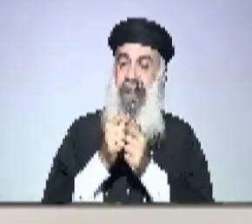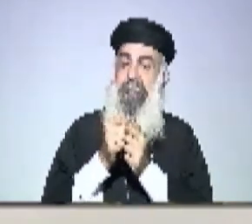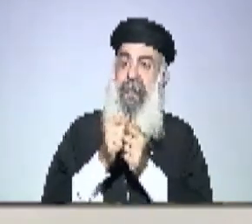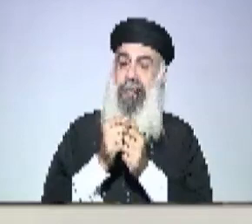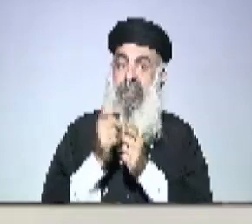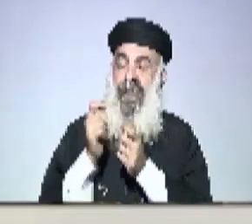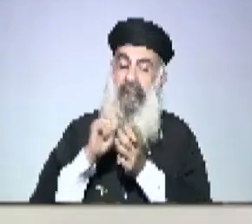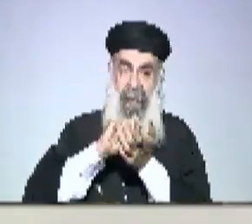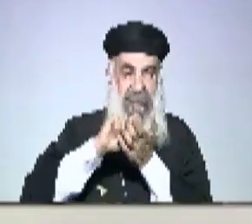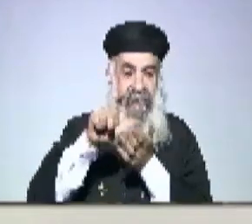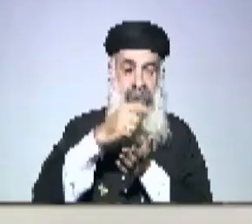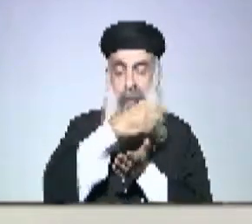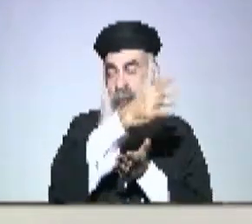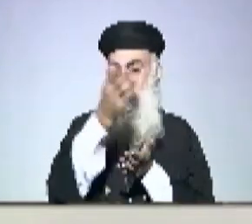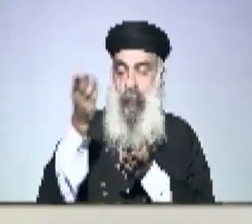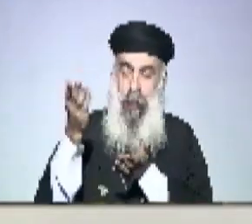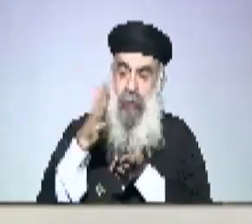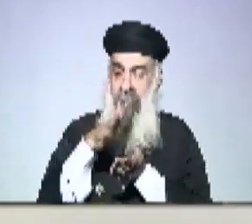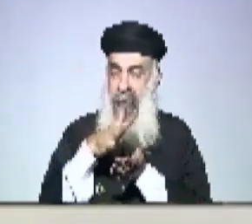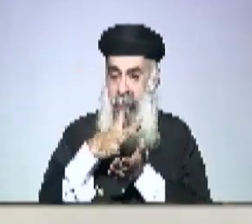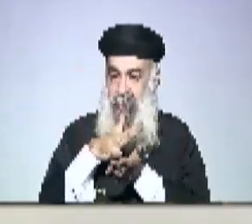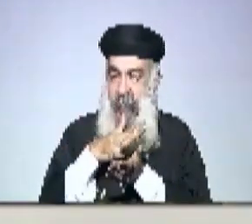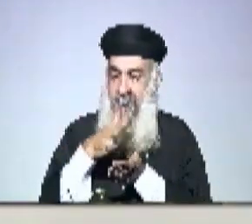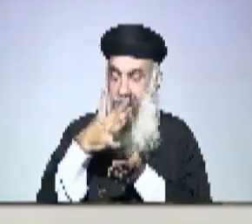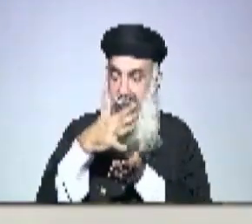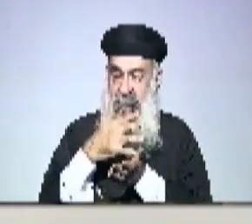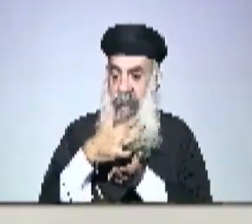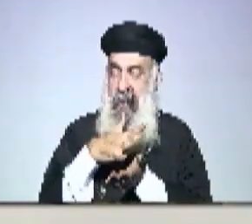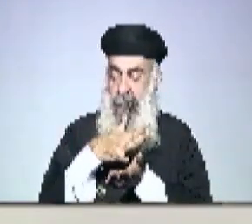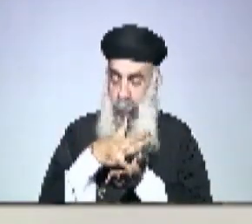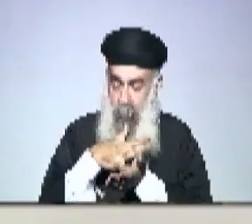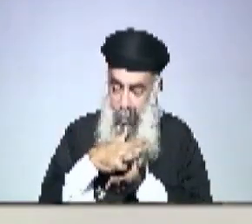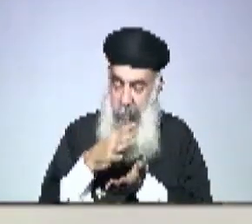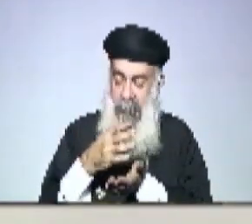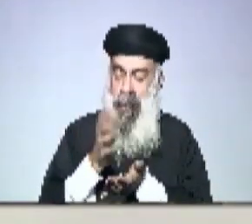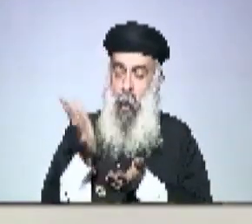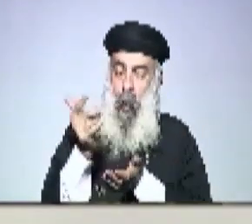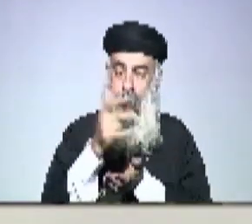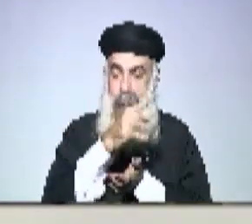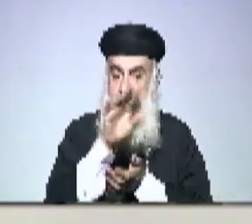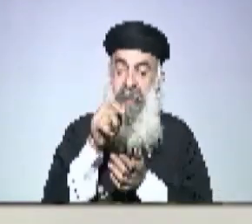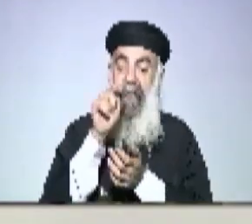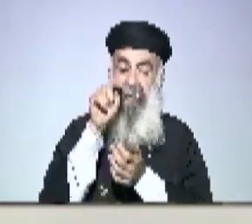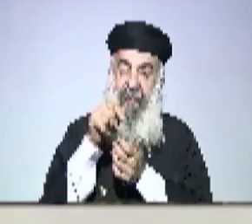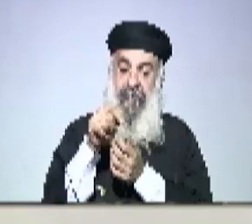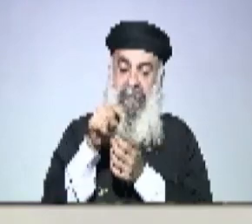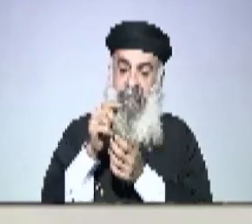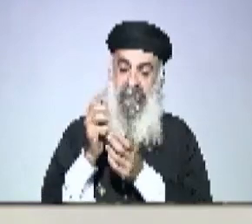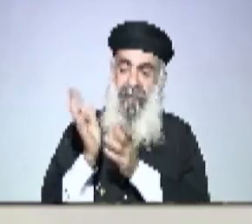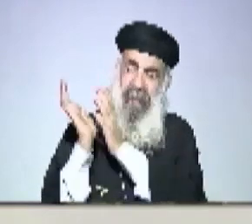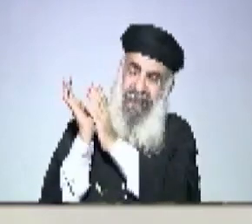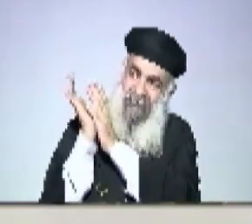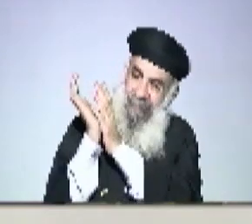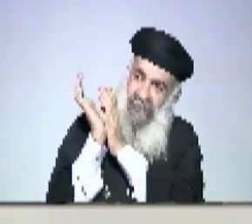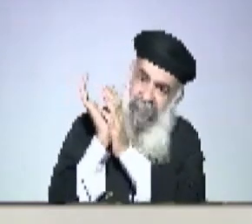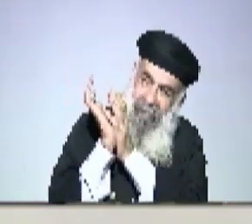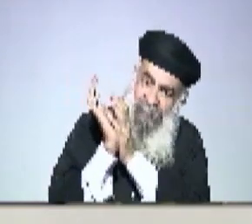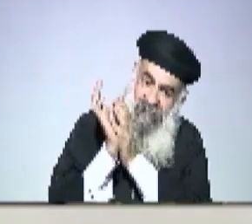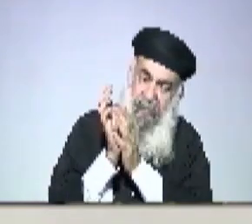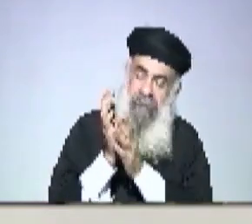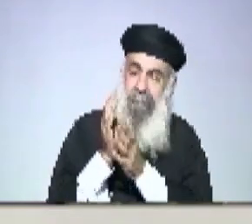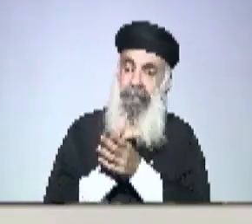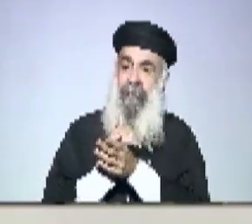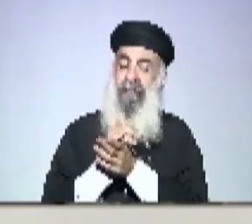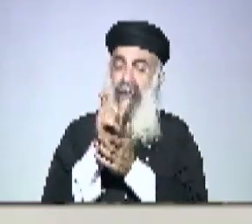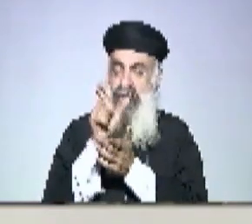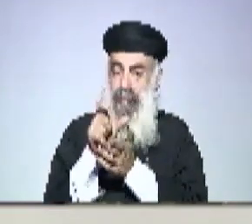مني لكل ابائي الكهنه واخواتي لما يكون عندنا جنازه وشايفين ان